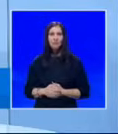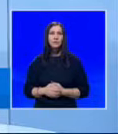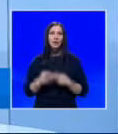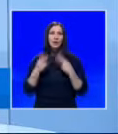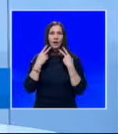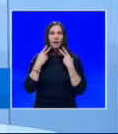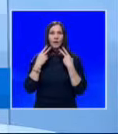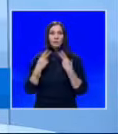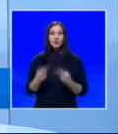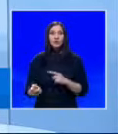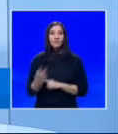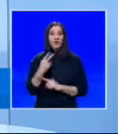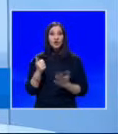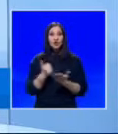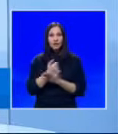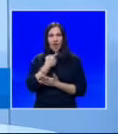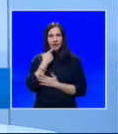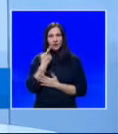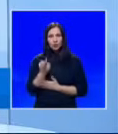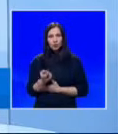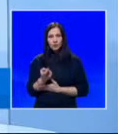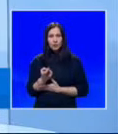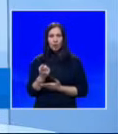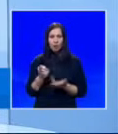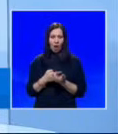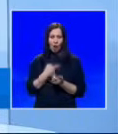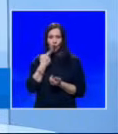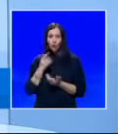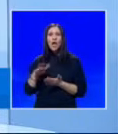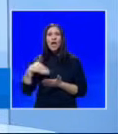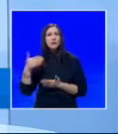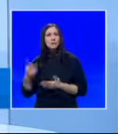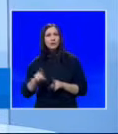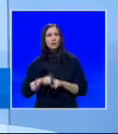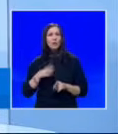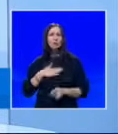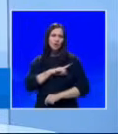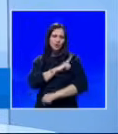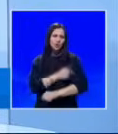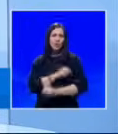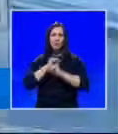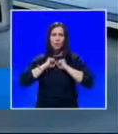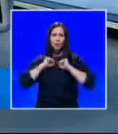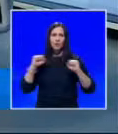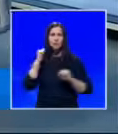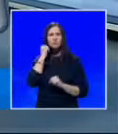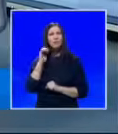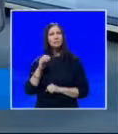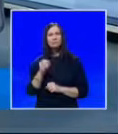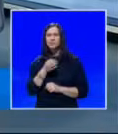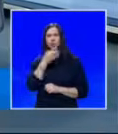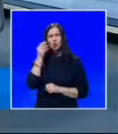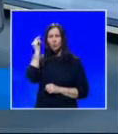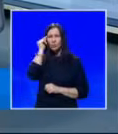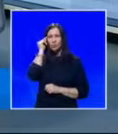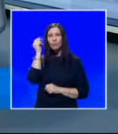Вижте, 2016 година, няколко години след като имаше много силни протести в Москва, вие сигурно се